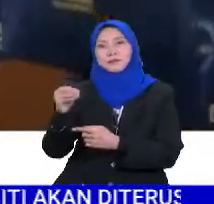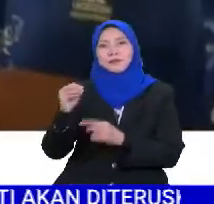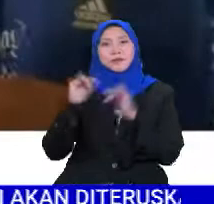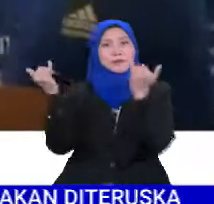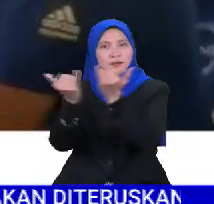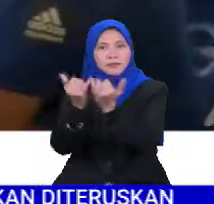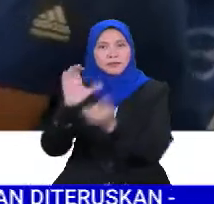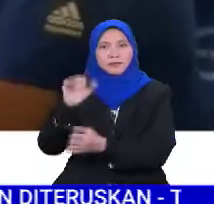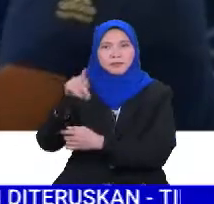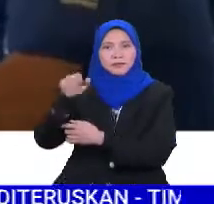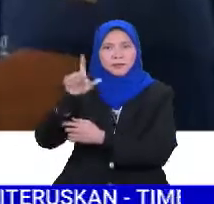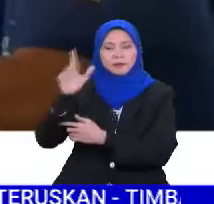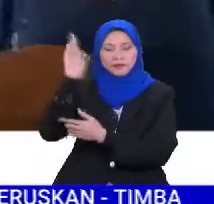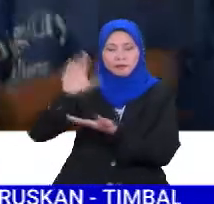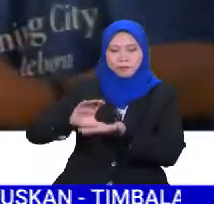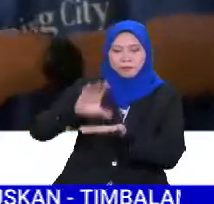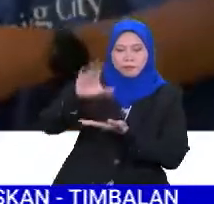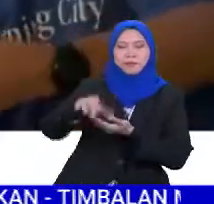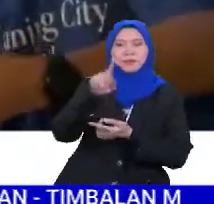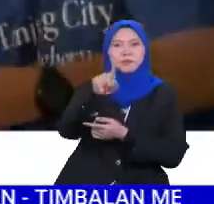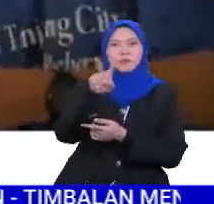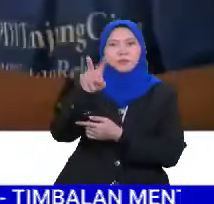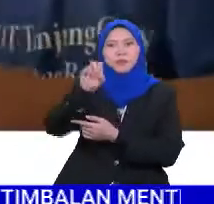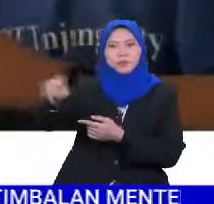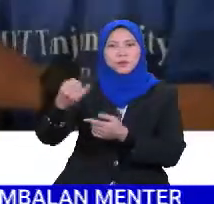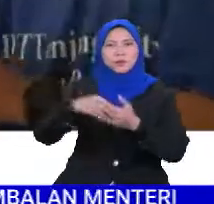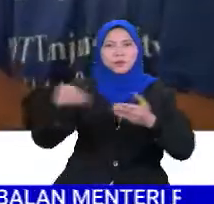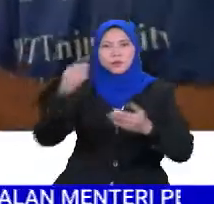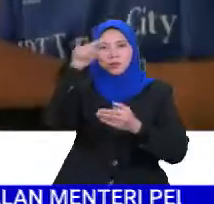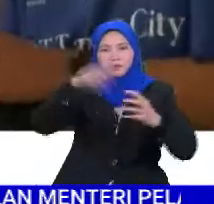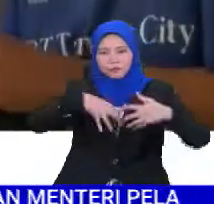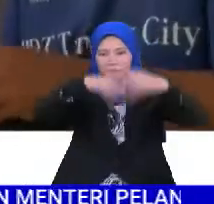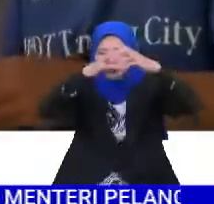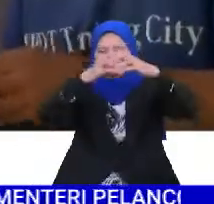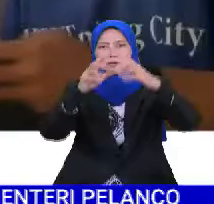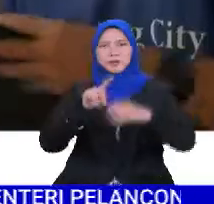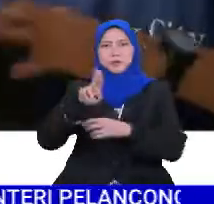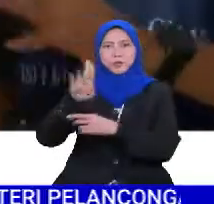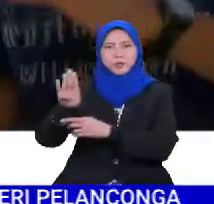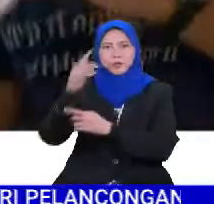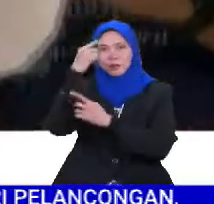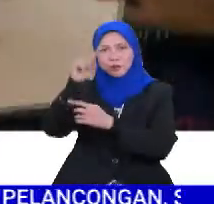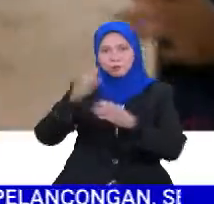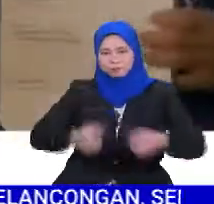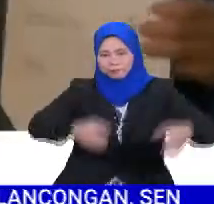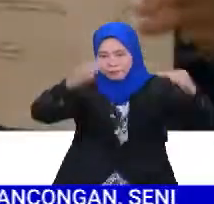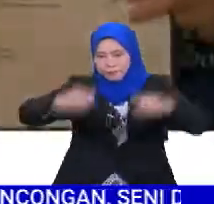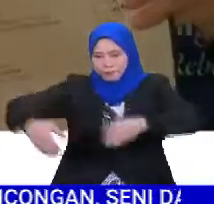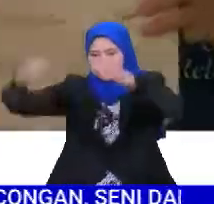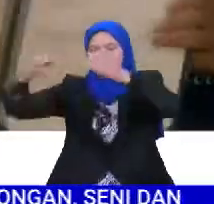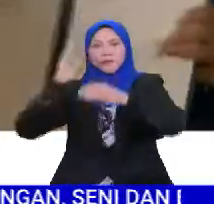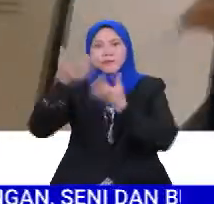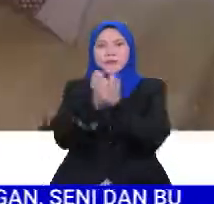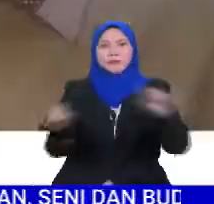Bhd akan memperuntukkan RM120 juta untuk membangunkan kub struktur salinasi. Projek ini dijangka